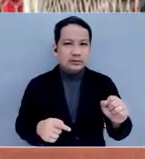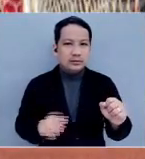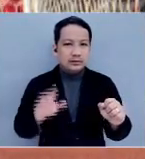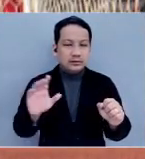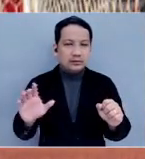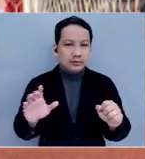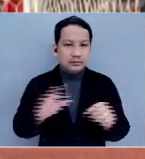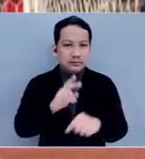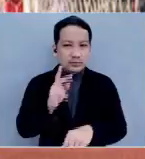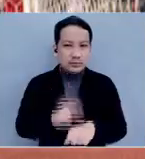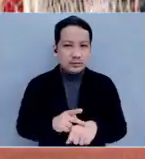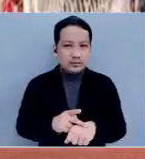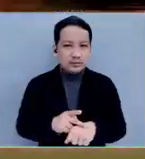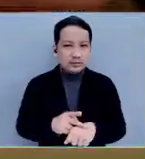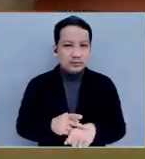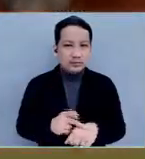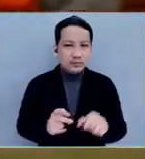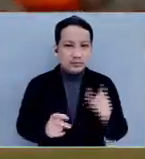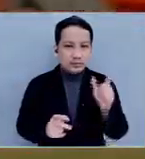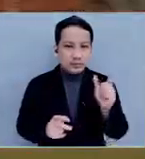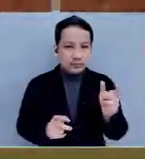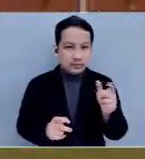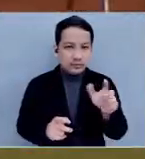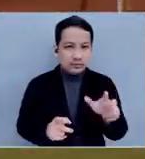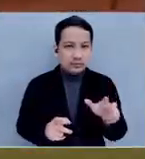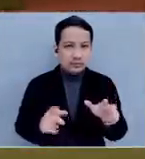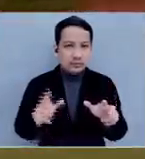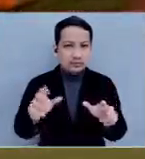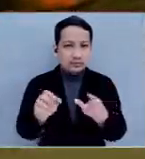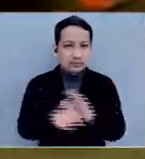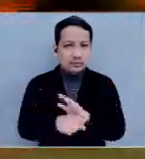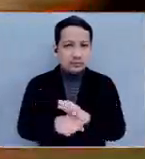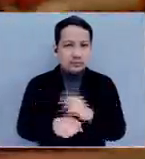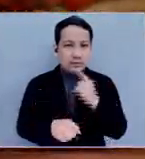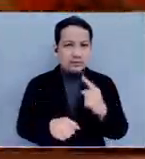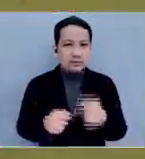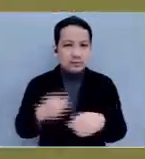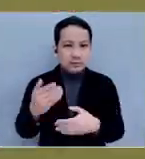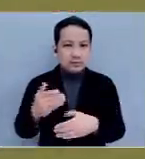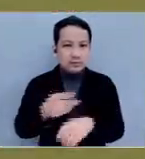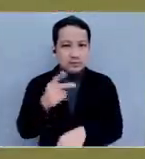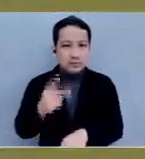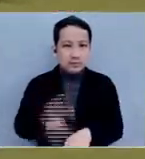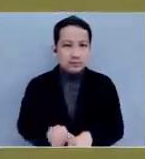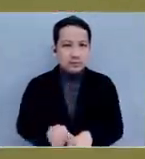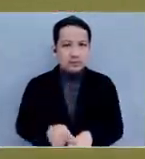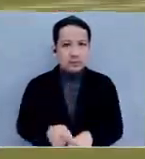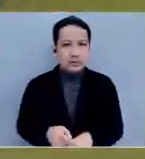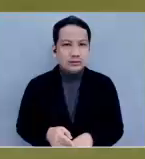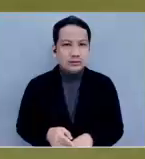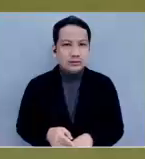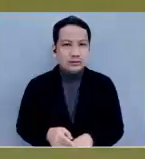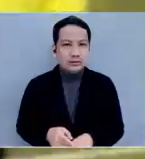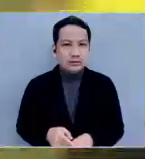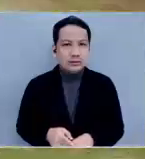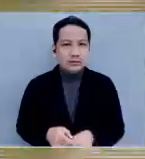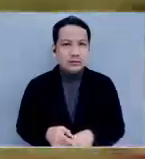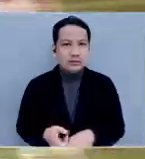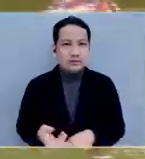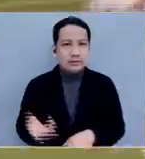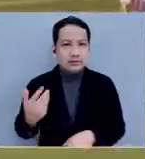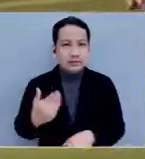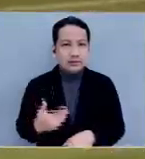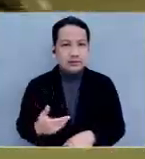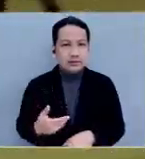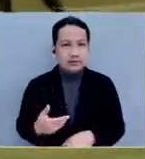Naipasok niya ang bola sa 23rd minute para bigyan ng bentahe ang Pinas. Maganda na ang naipakitang depensa ng Pilipinas.